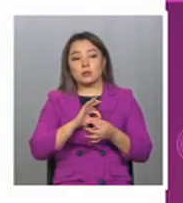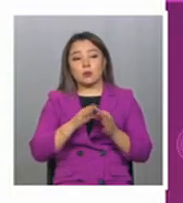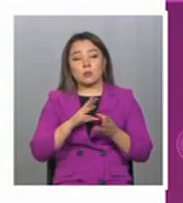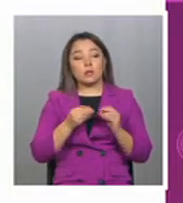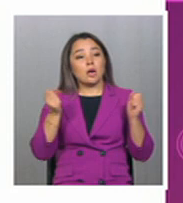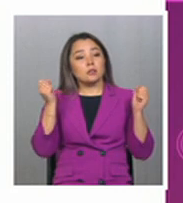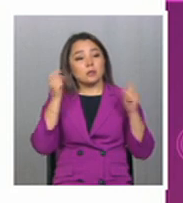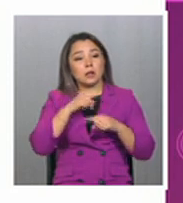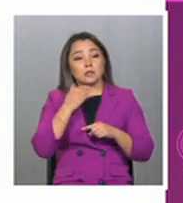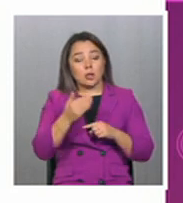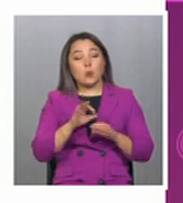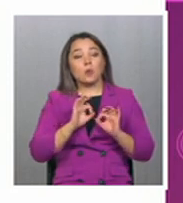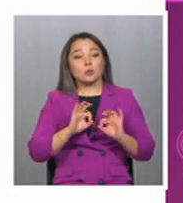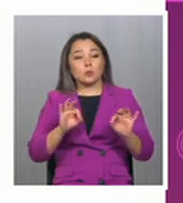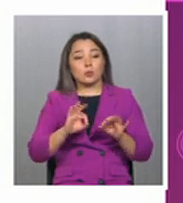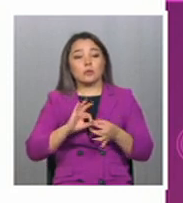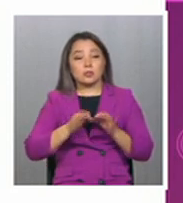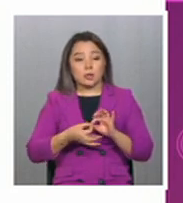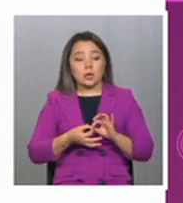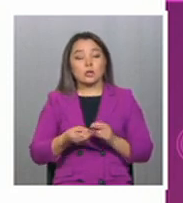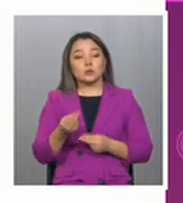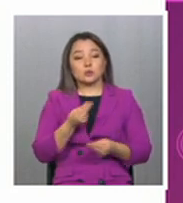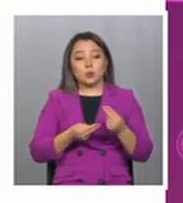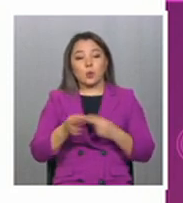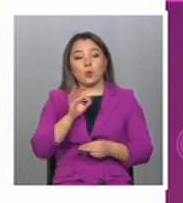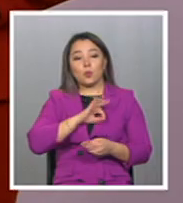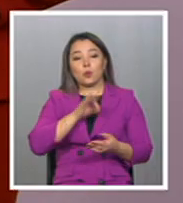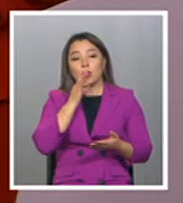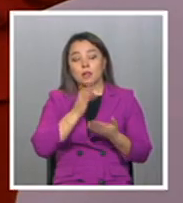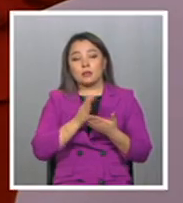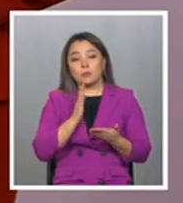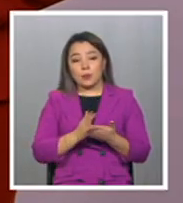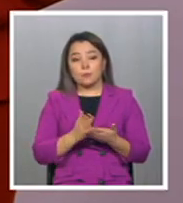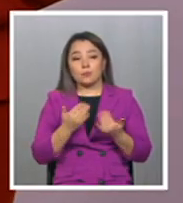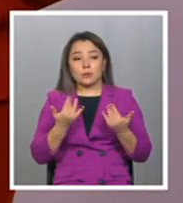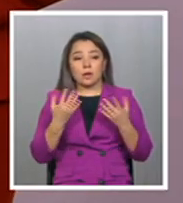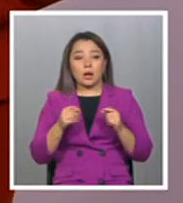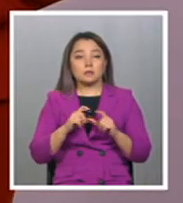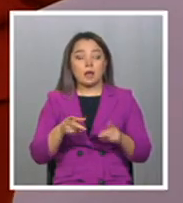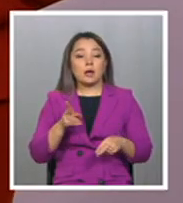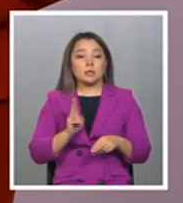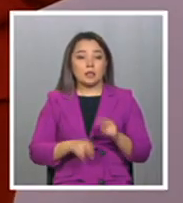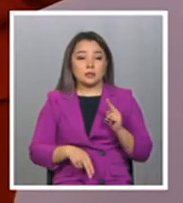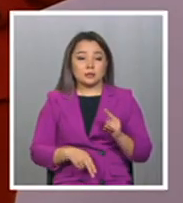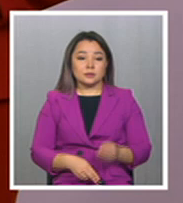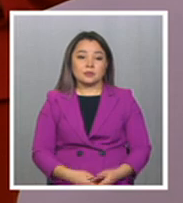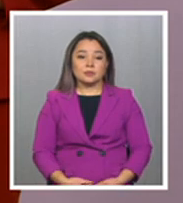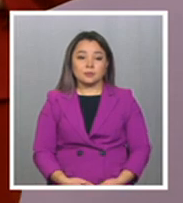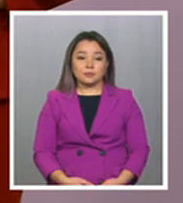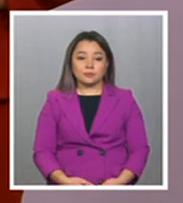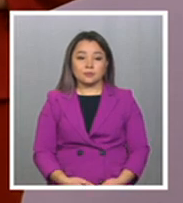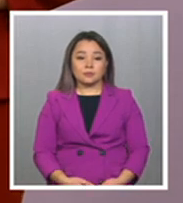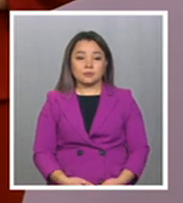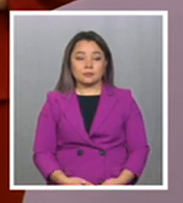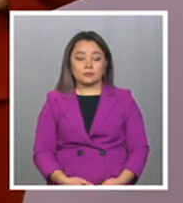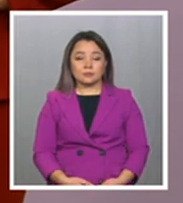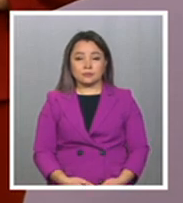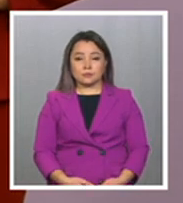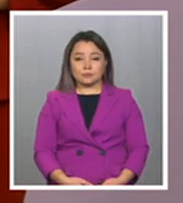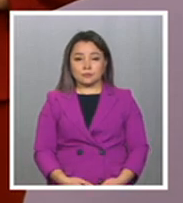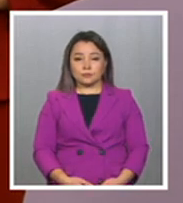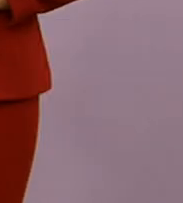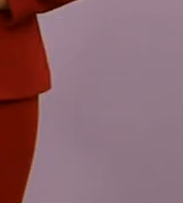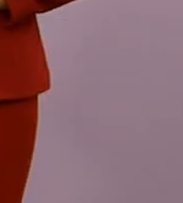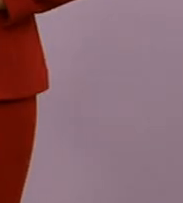анықтадыңдар, сөйлеу барысында суреттер қолдандыңдар. Бүгінгі сабағымыз аяқталды. Келесі кездескенше сау